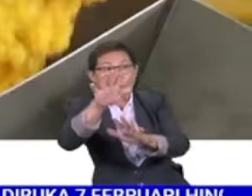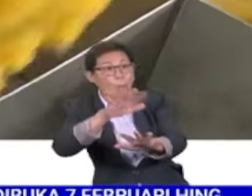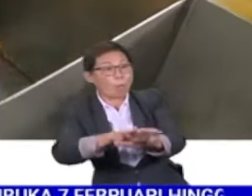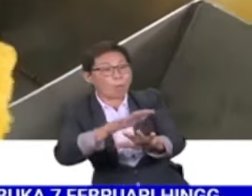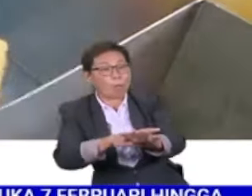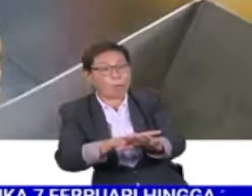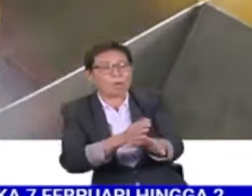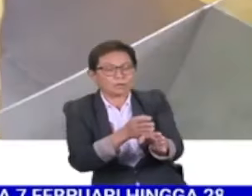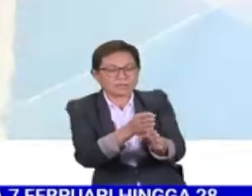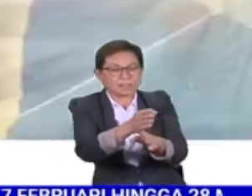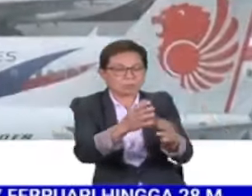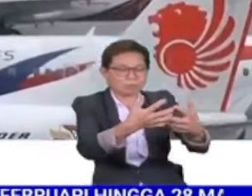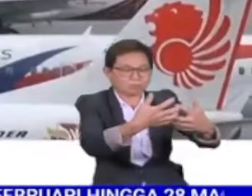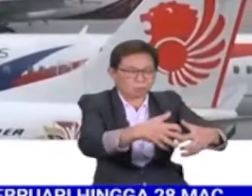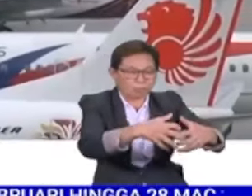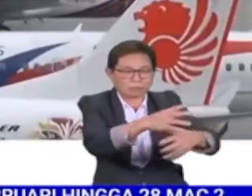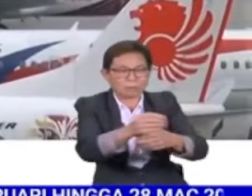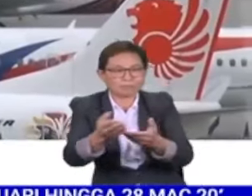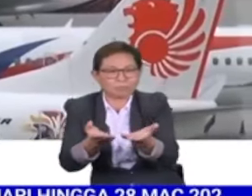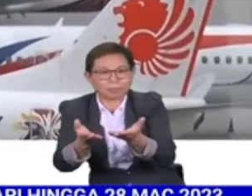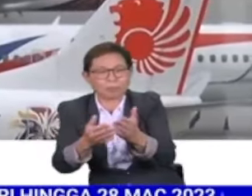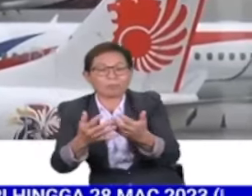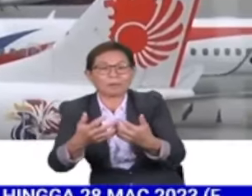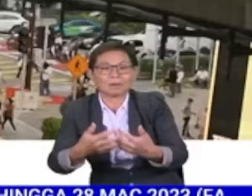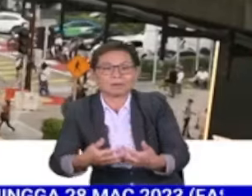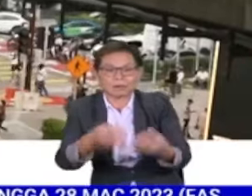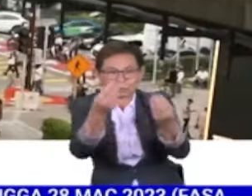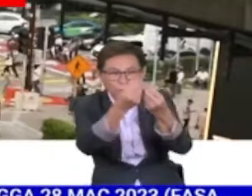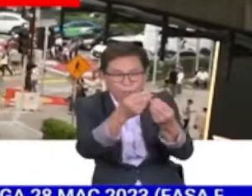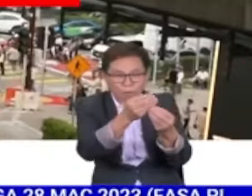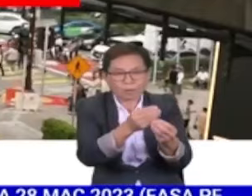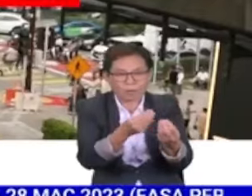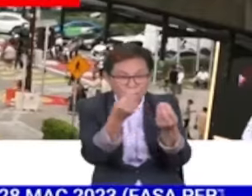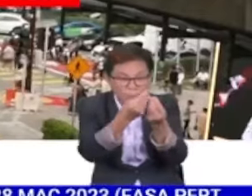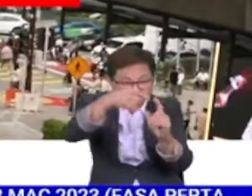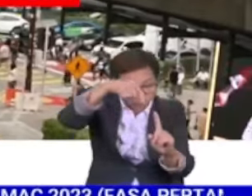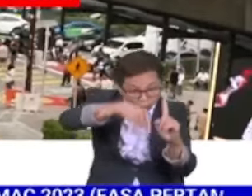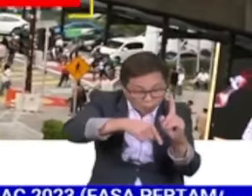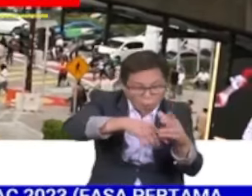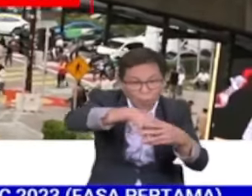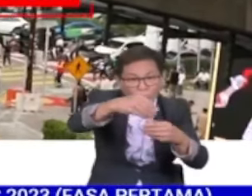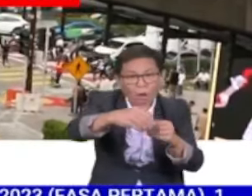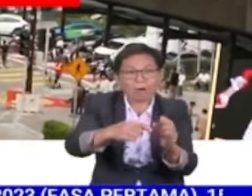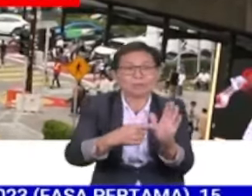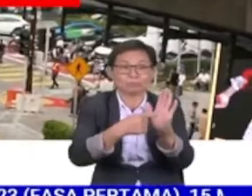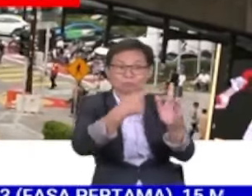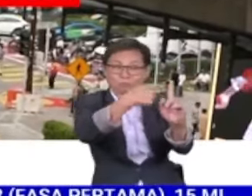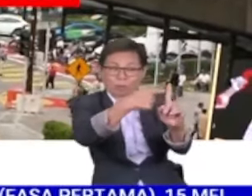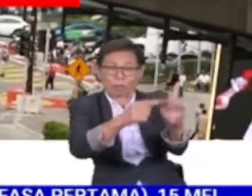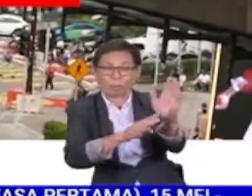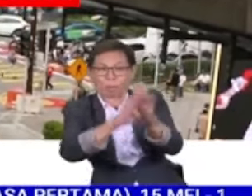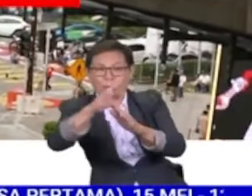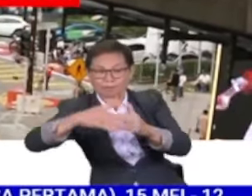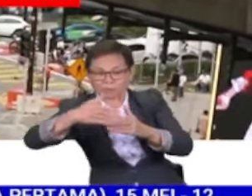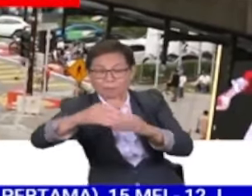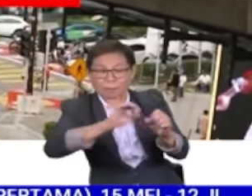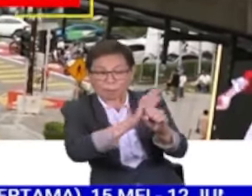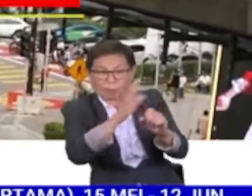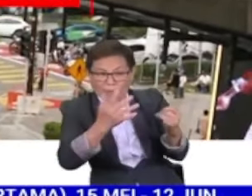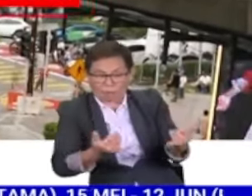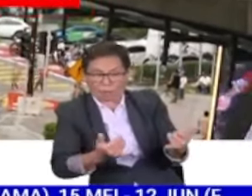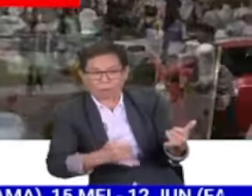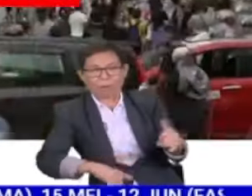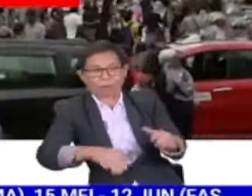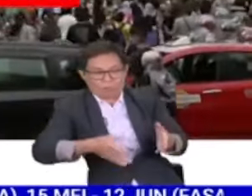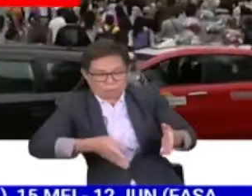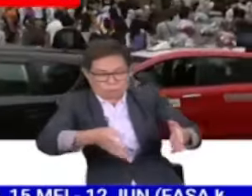pesat sektor pembuatan dan perkhidmatan. Angka dan statistik dikeluarkan memberi isyarat positif pemulihan pasca pandemik kini berada